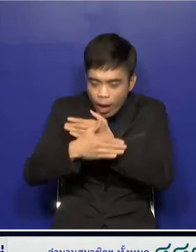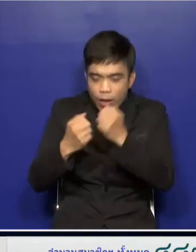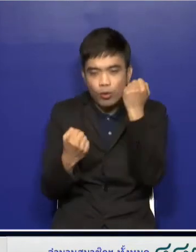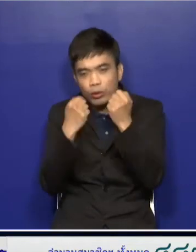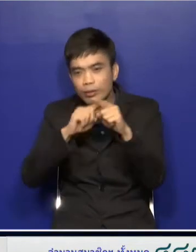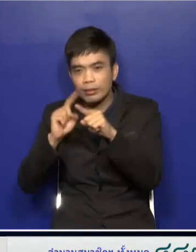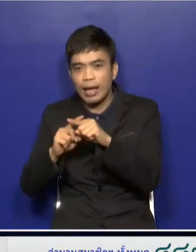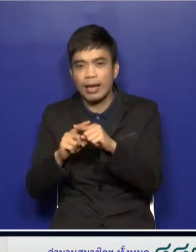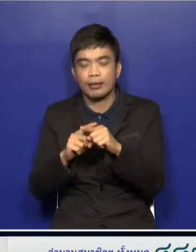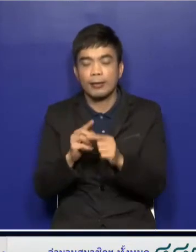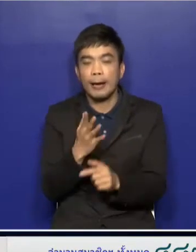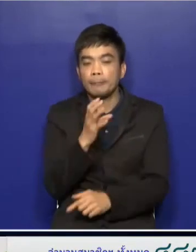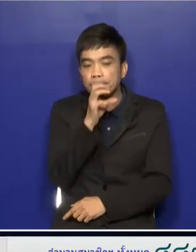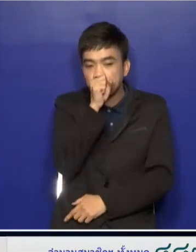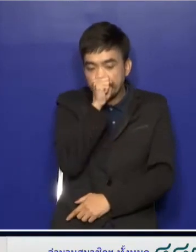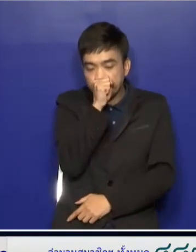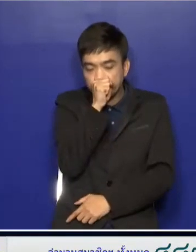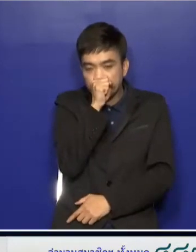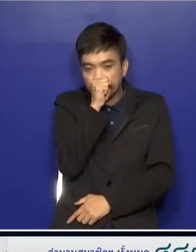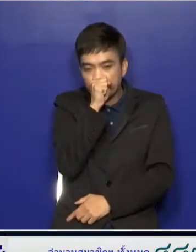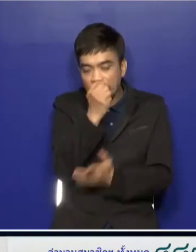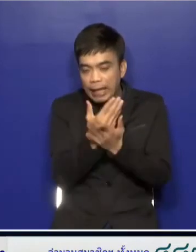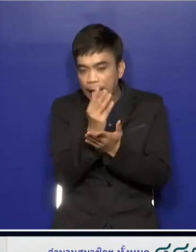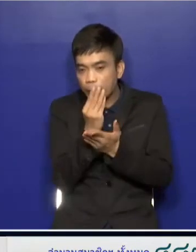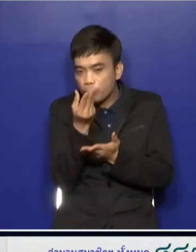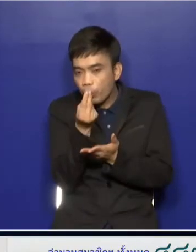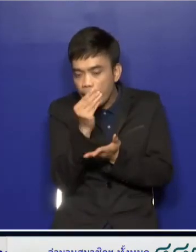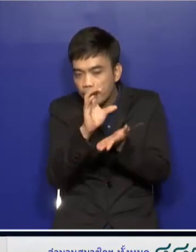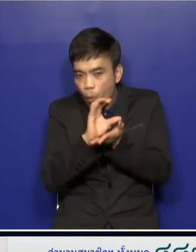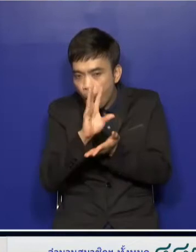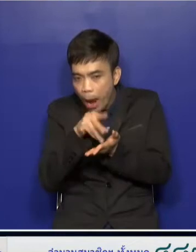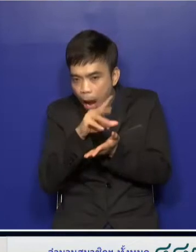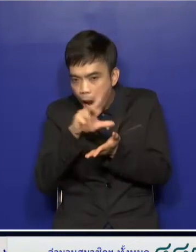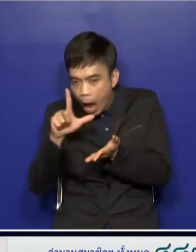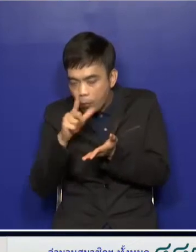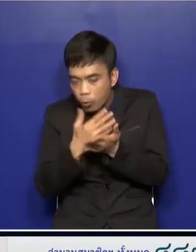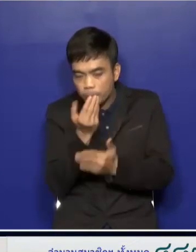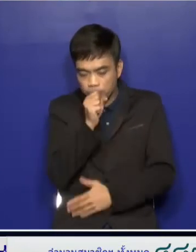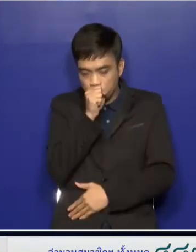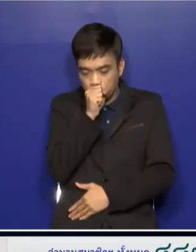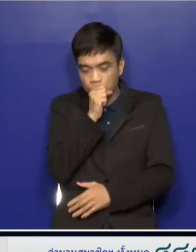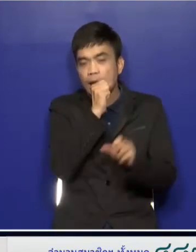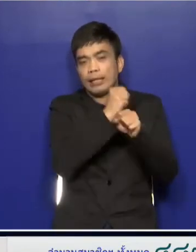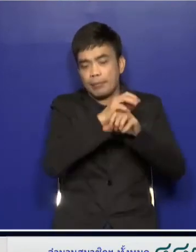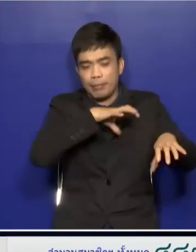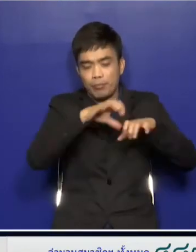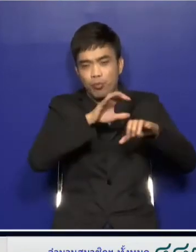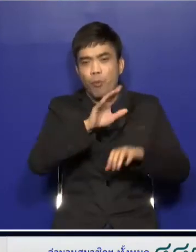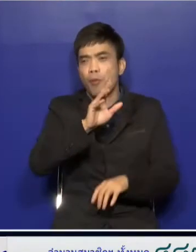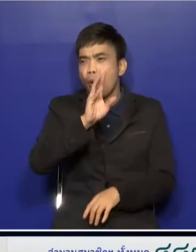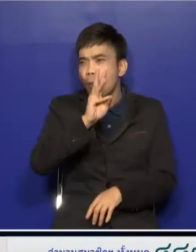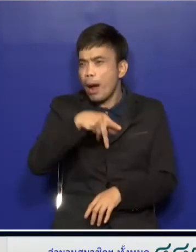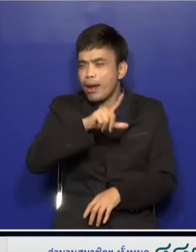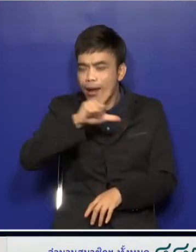นี้เลยไม่มีแผนที่จะเปิดเผยข้อมูลนี้ออกมาสู่เอกชนเลยหมายความว่าก็จะทำเองคนเดียวทั้งหมดโดยใช้งบประมาณเกือบพันล้านโดย